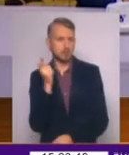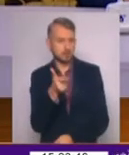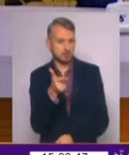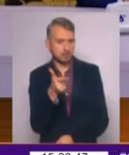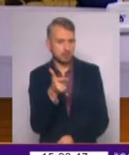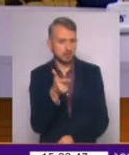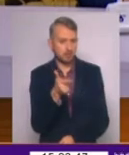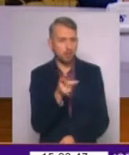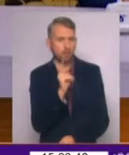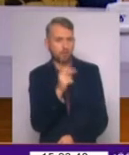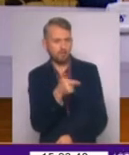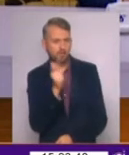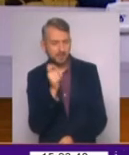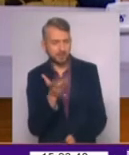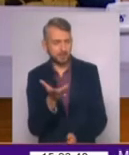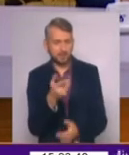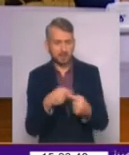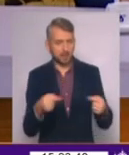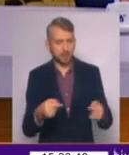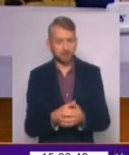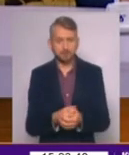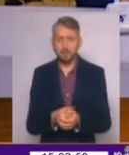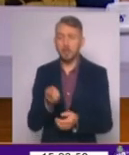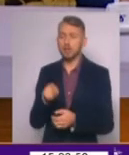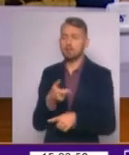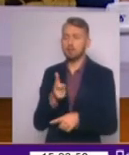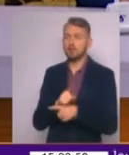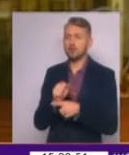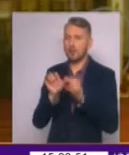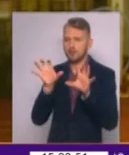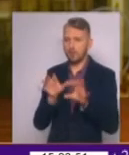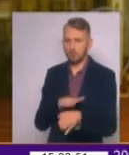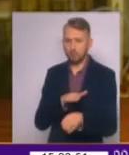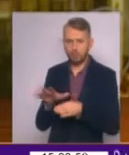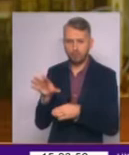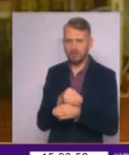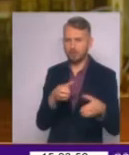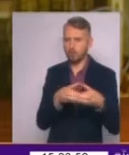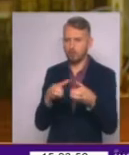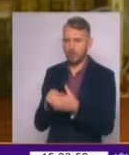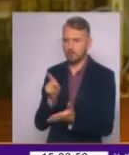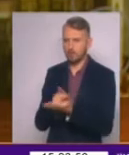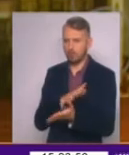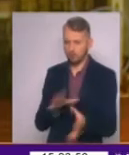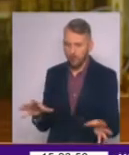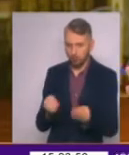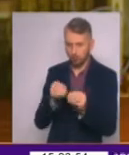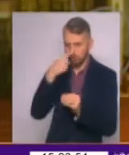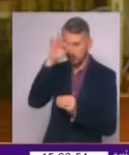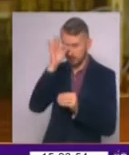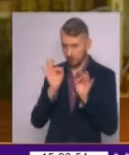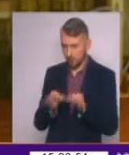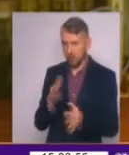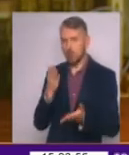травматичну зброю, в когось вистрілив і так далі. Ну, тим паче, що за законом дійсно повністю всі ці формування вони мають бути разом з поліцією, якщо вже та